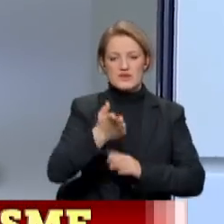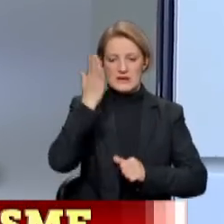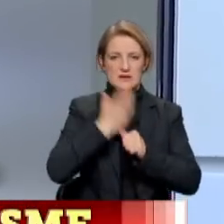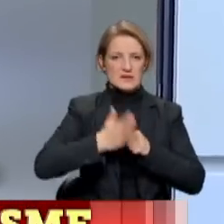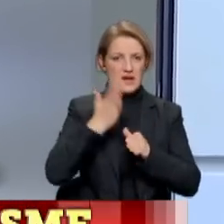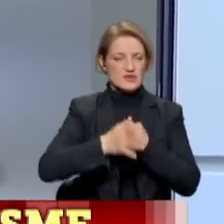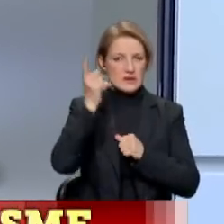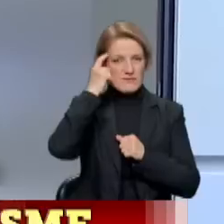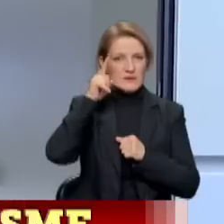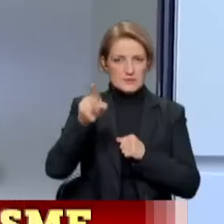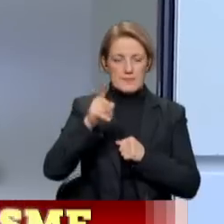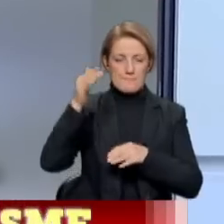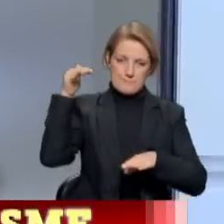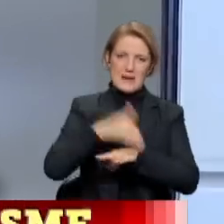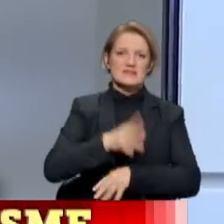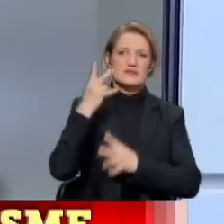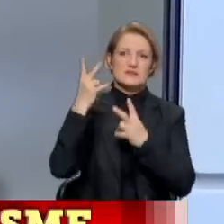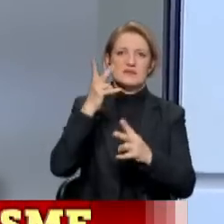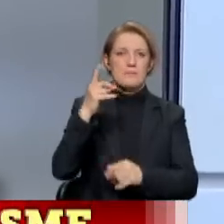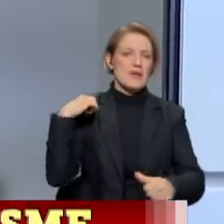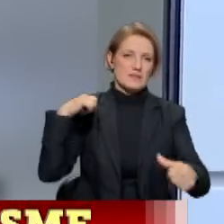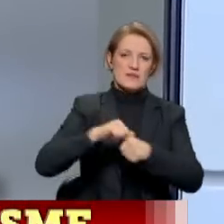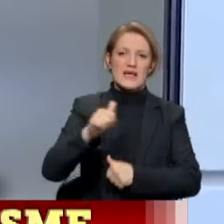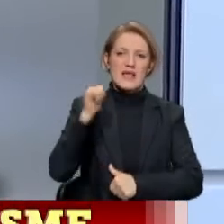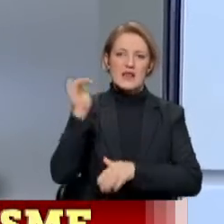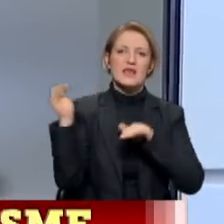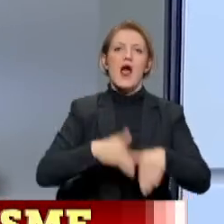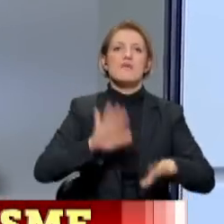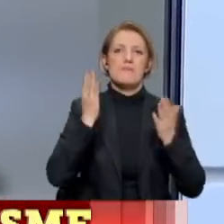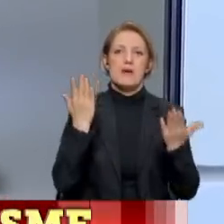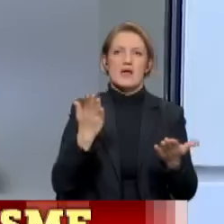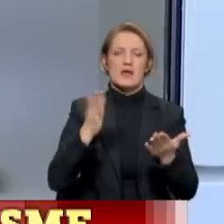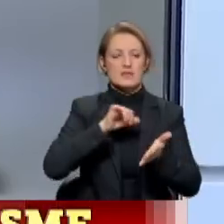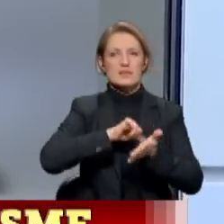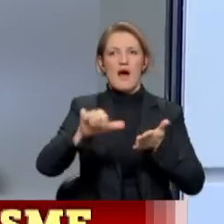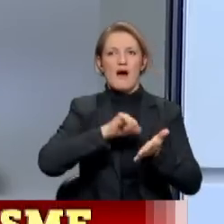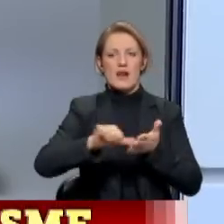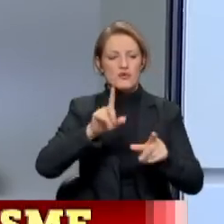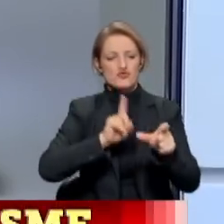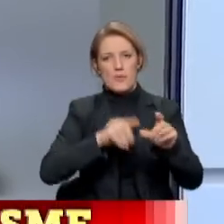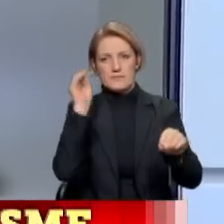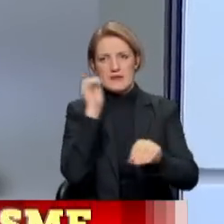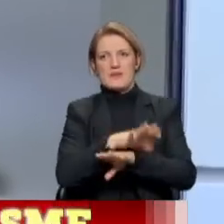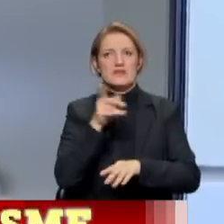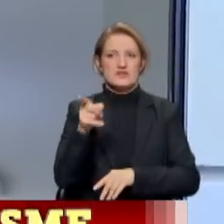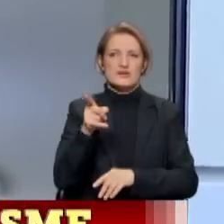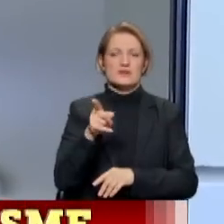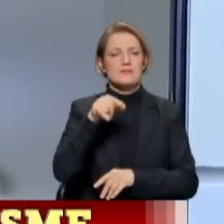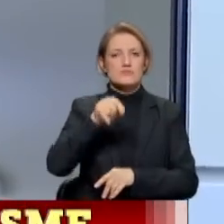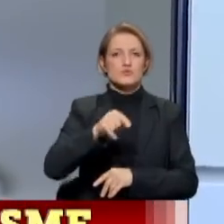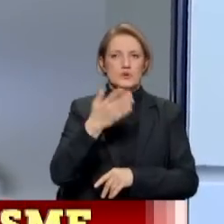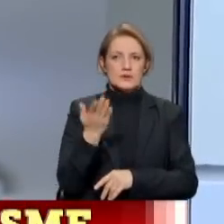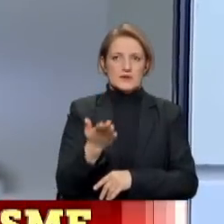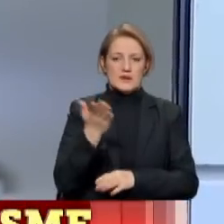yasakçı zihniyetiniz batsın sizin. Bir daha geri gelmemek üzere tarihin çöp sepetine atacağız. Bu